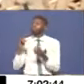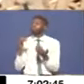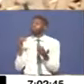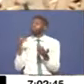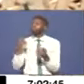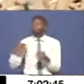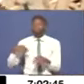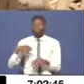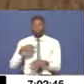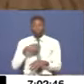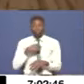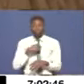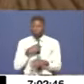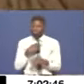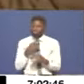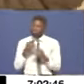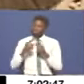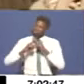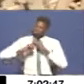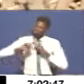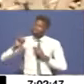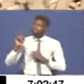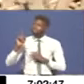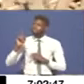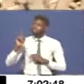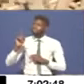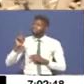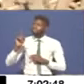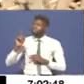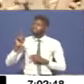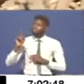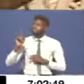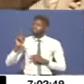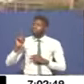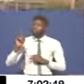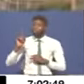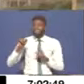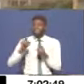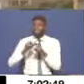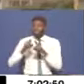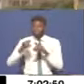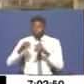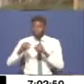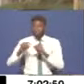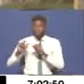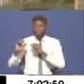Ndio nimekimbia huku. Yaani vumbi imefunika huku.